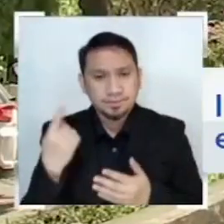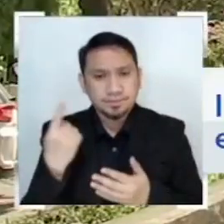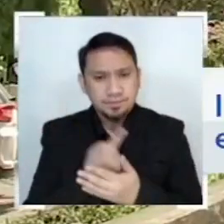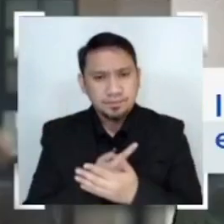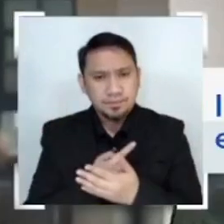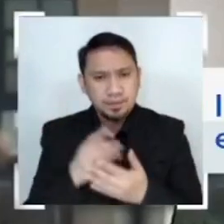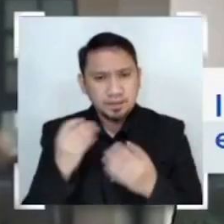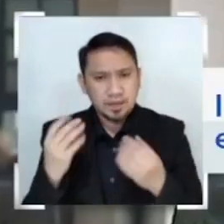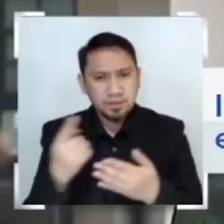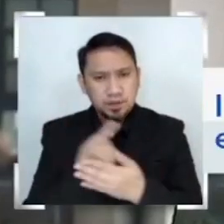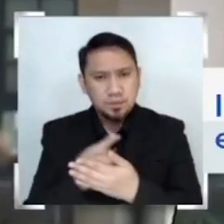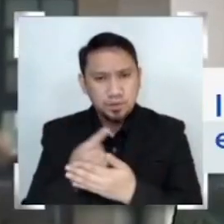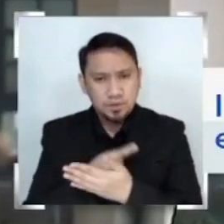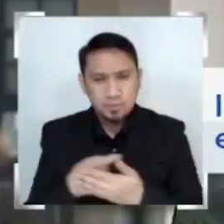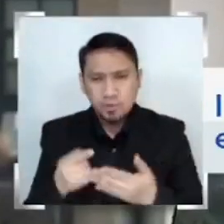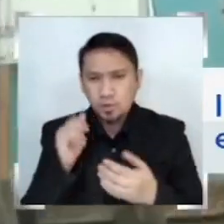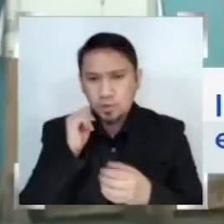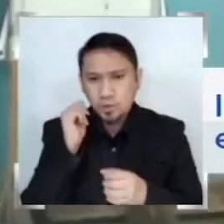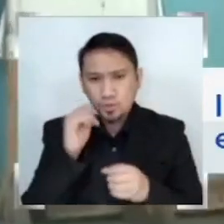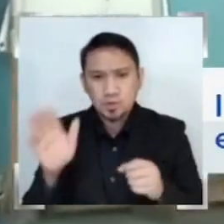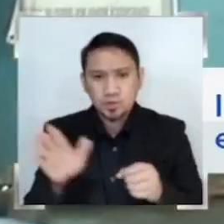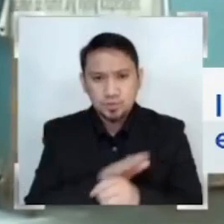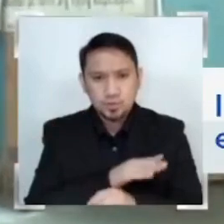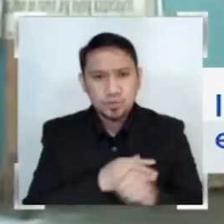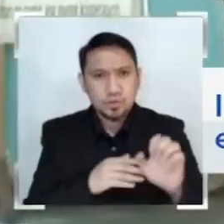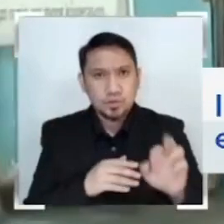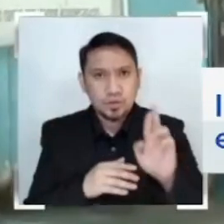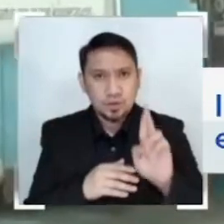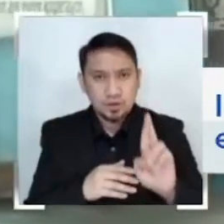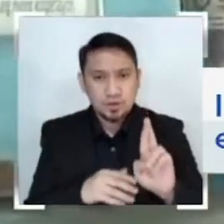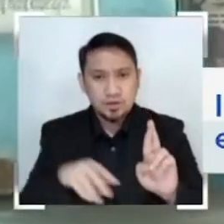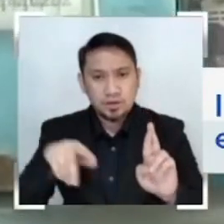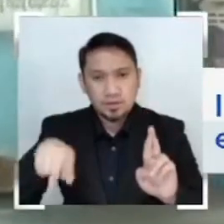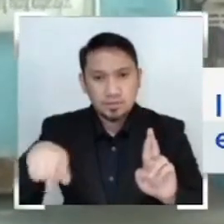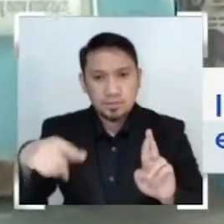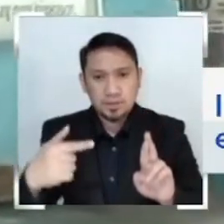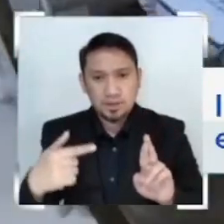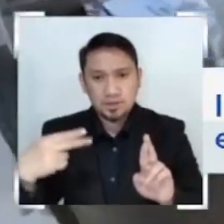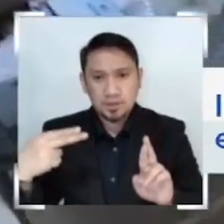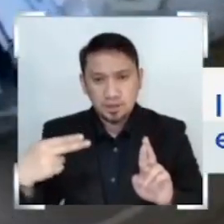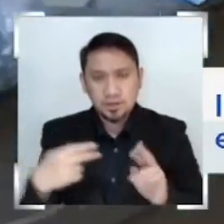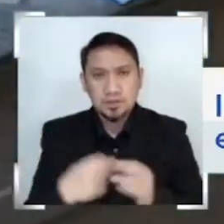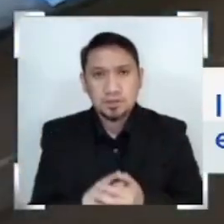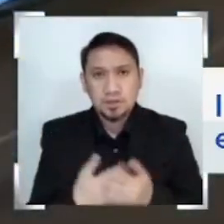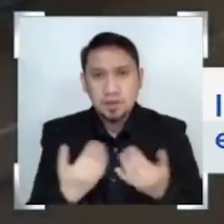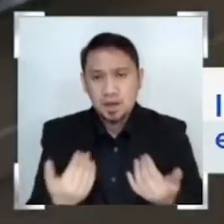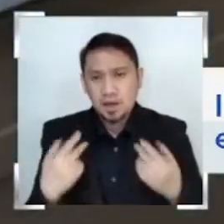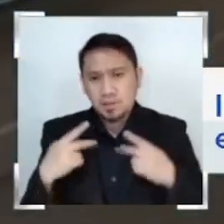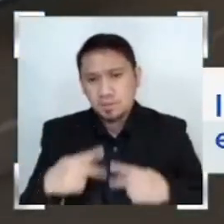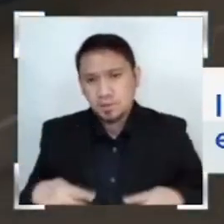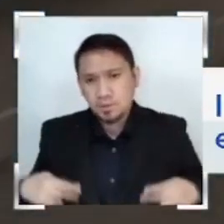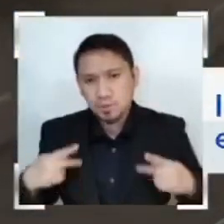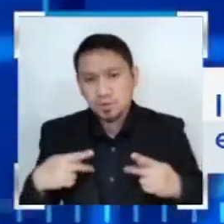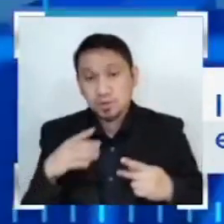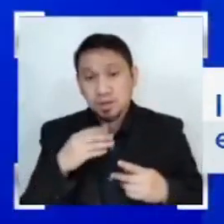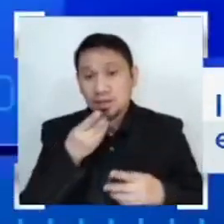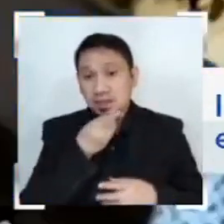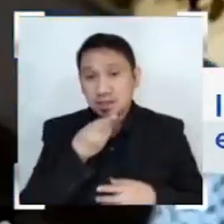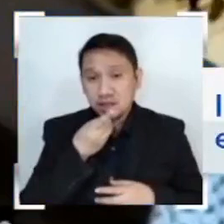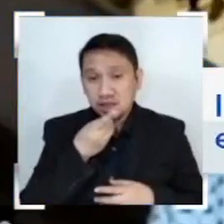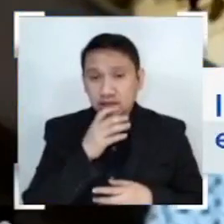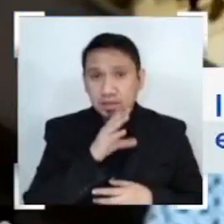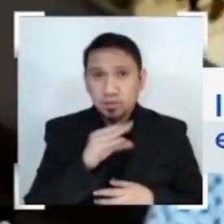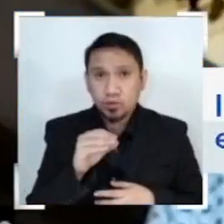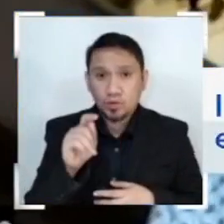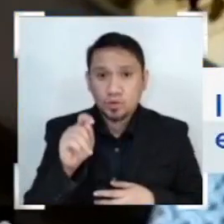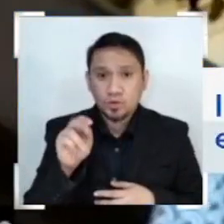ang ER ng Philippine General Hospital. Karamihan sa mga dinala roon may pneumonia, diabetes o kaya'y trauma patients. Kasi